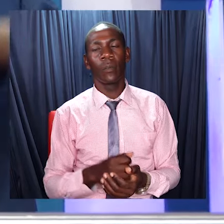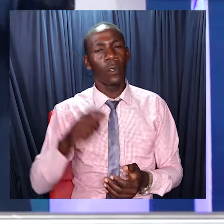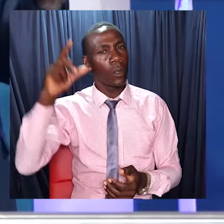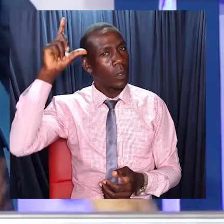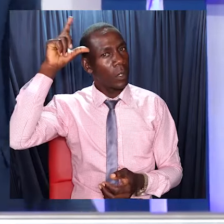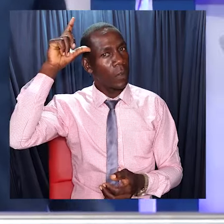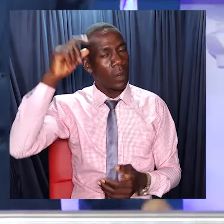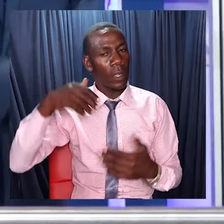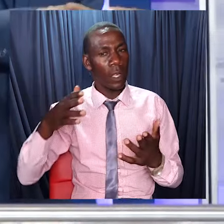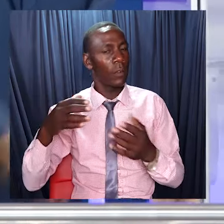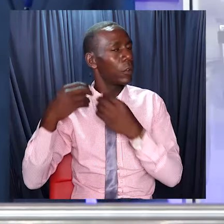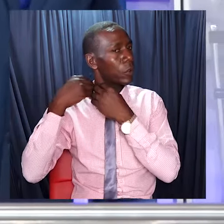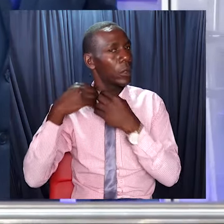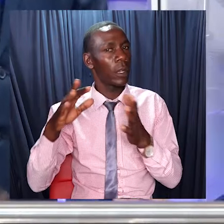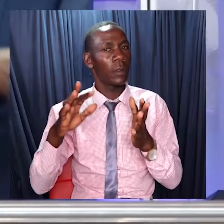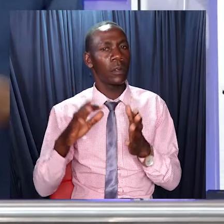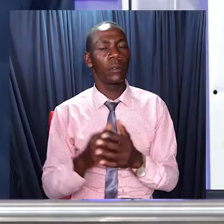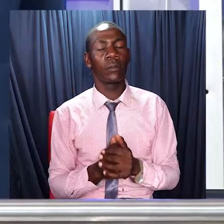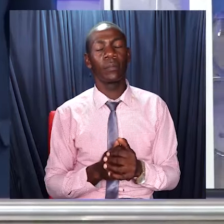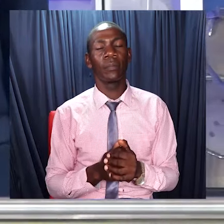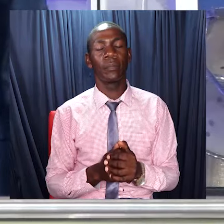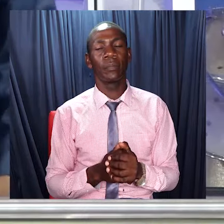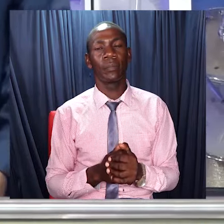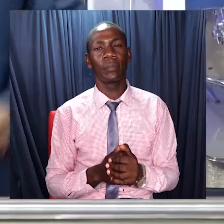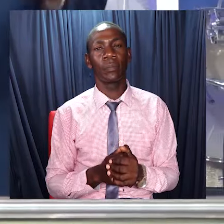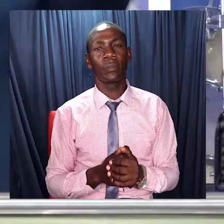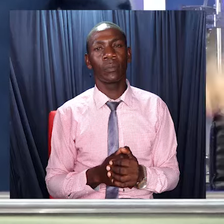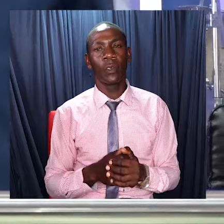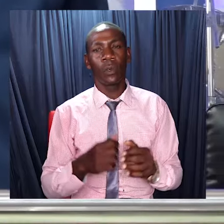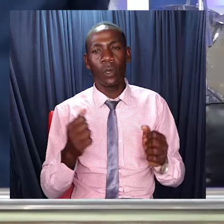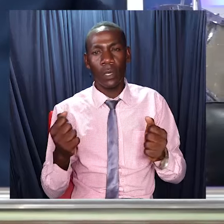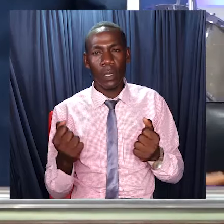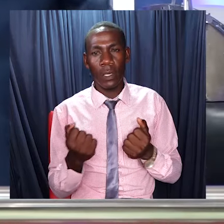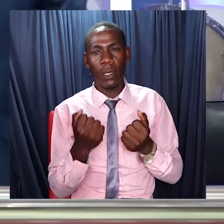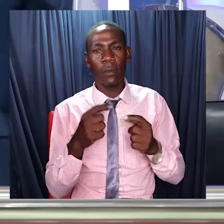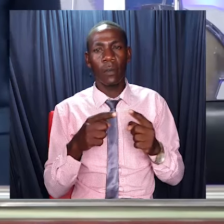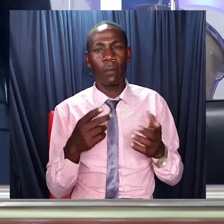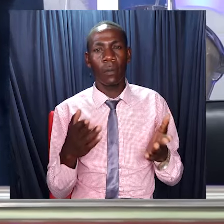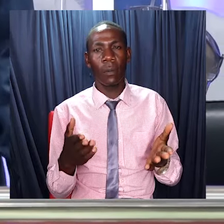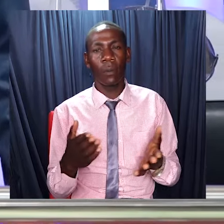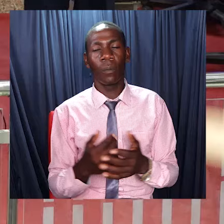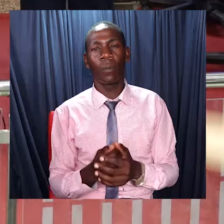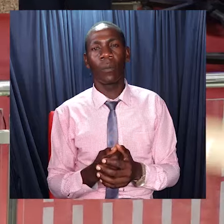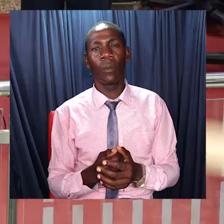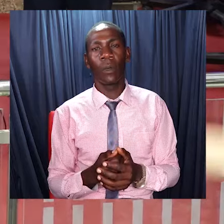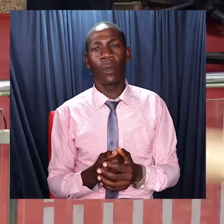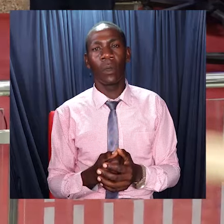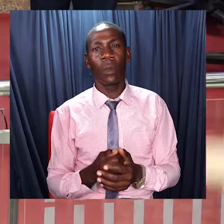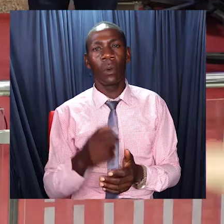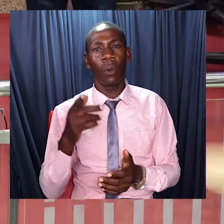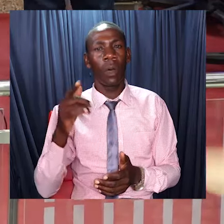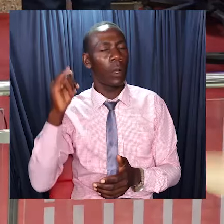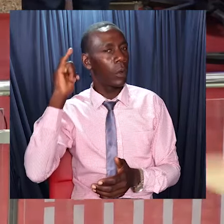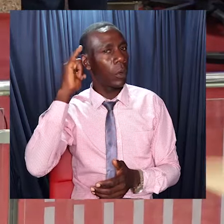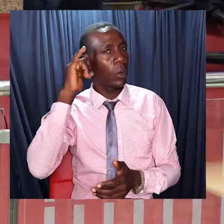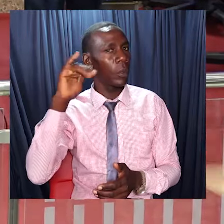Shetani amewapa kuchukizwa. The devil has made you be offended. Mtaokoka lini? Mtapata nini? When will you be saved? Tani mmoja jana amenipigia